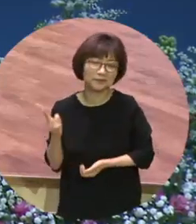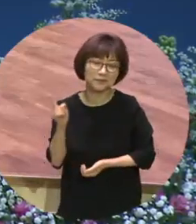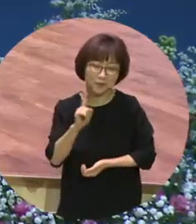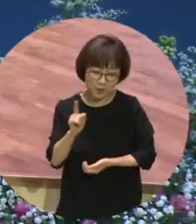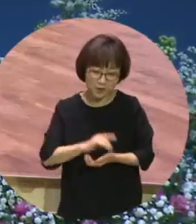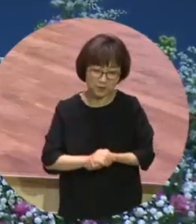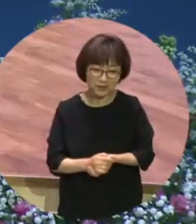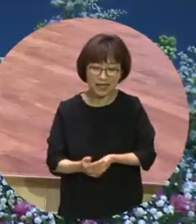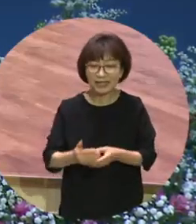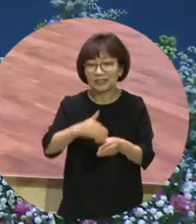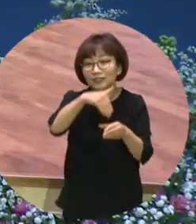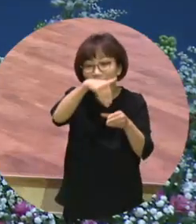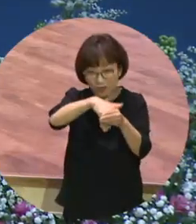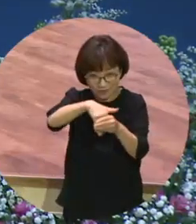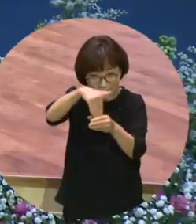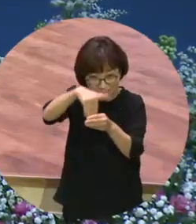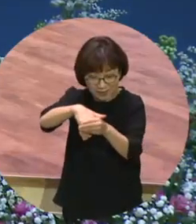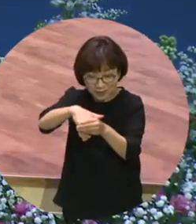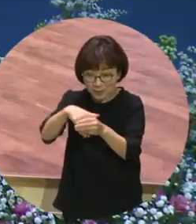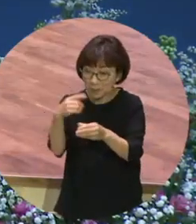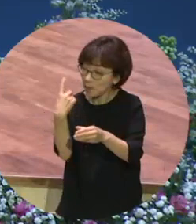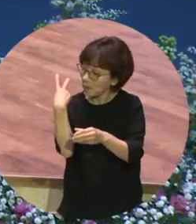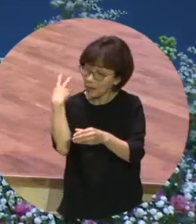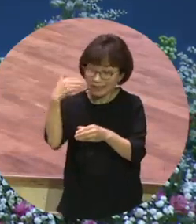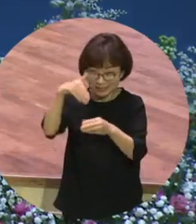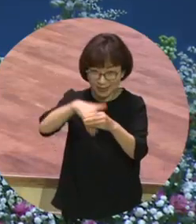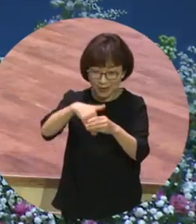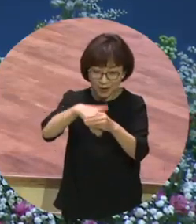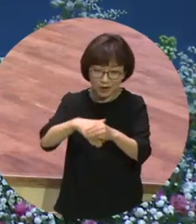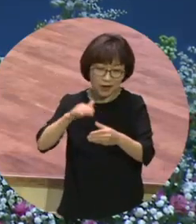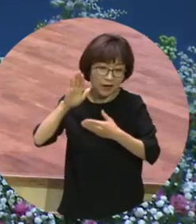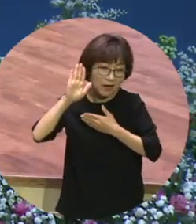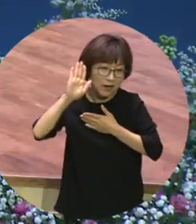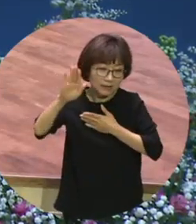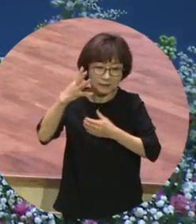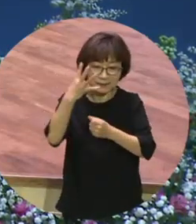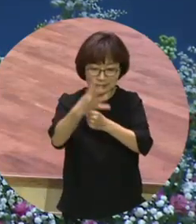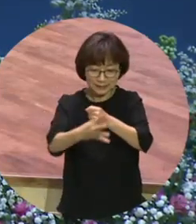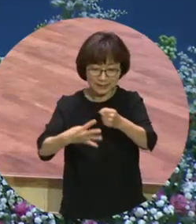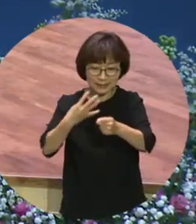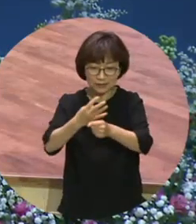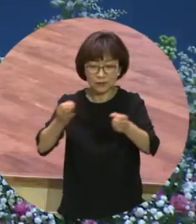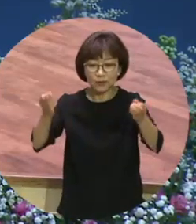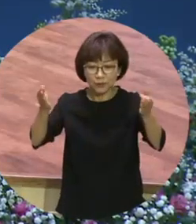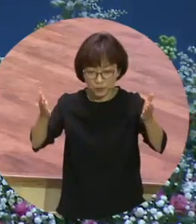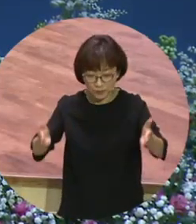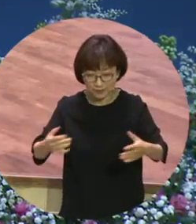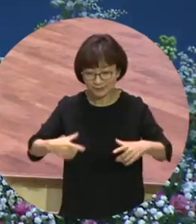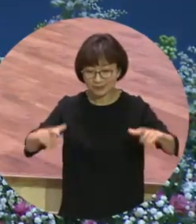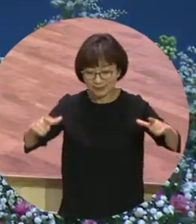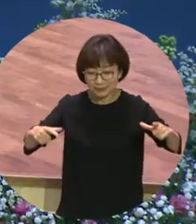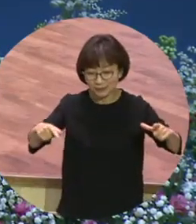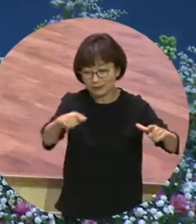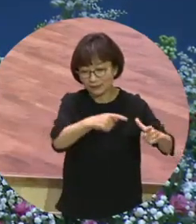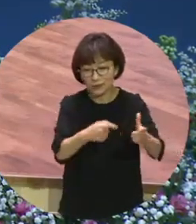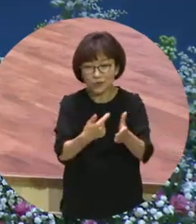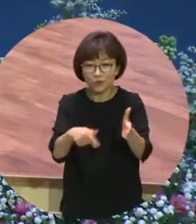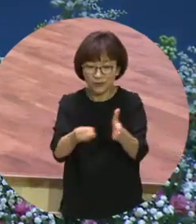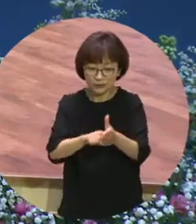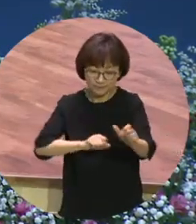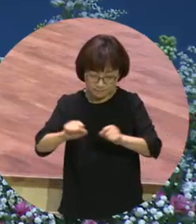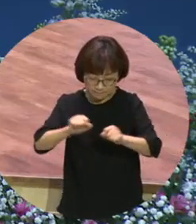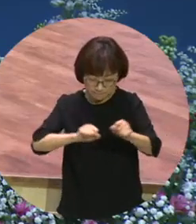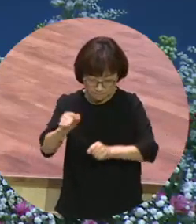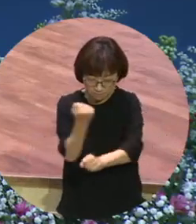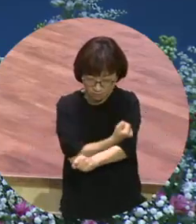국내적으로는 지방선거가 이제 치러져서 앞으로 4년간 지역을 위해서 일할 일꾼들을 선출했습니다.